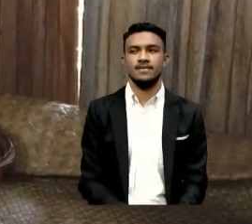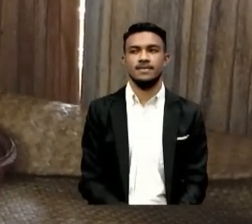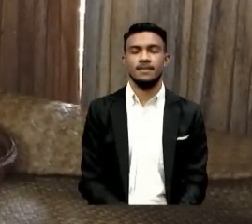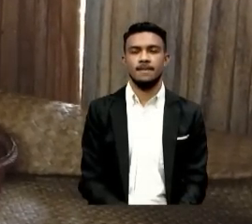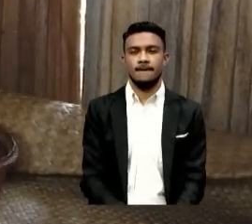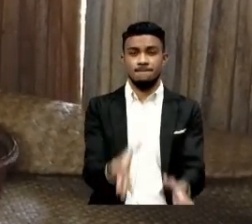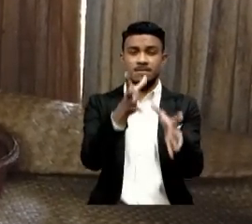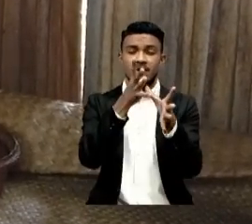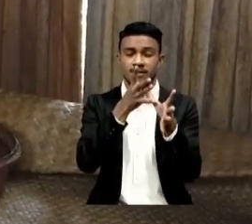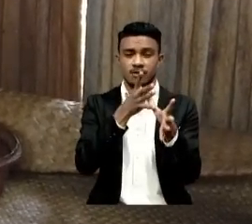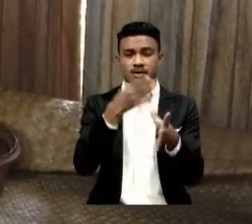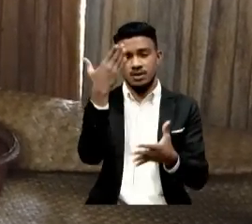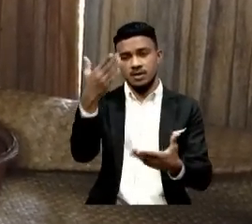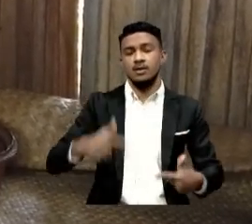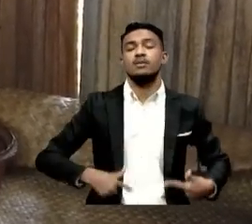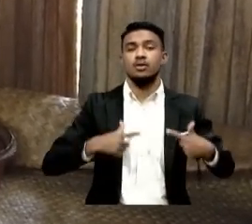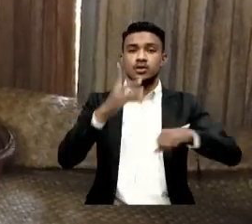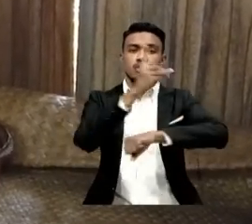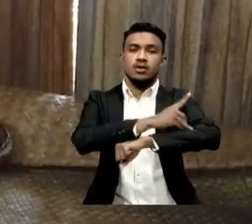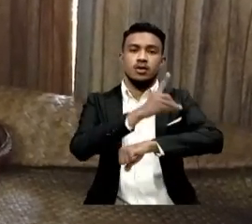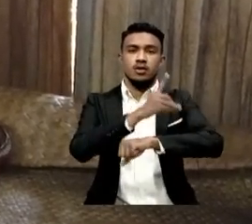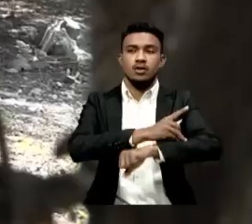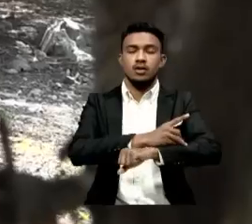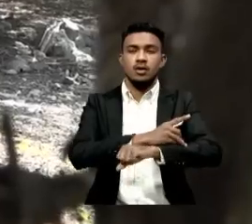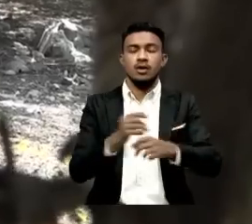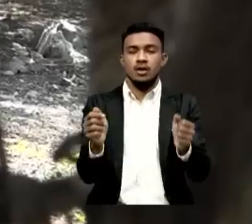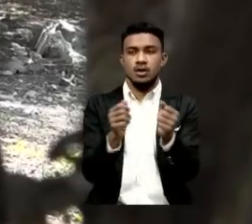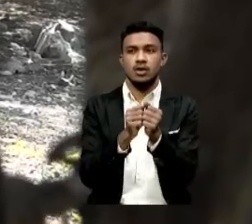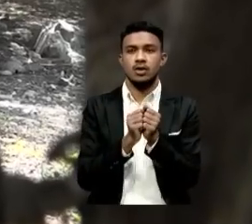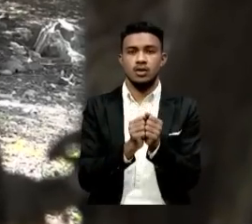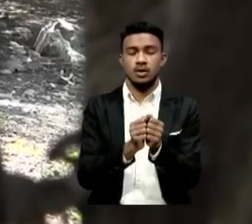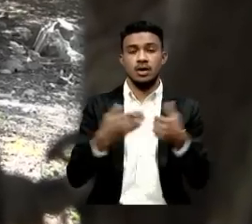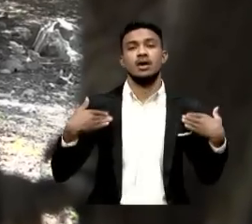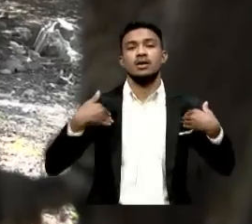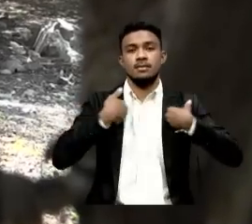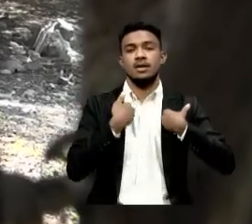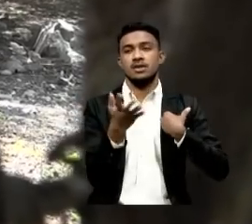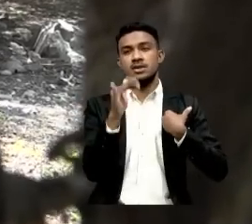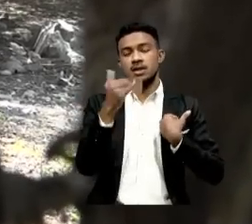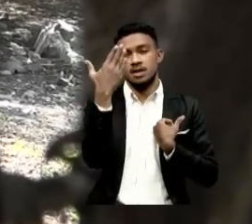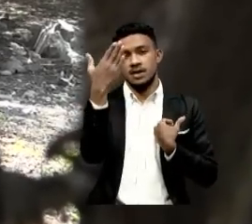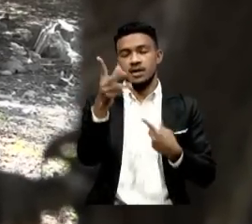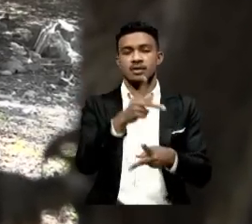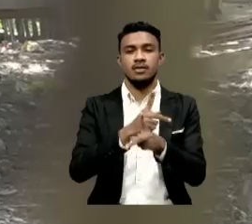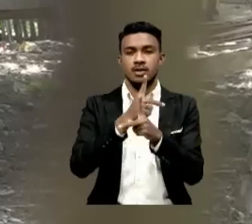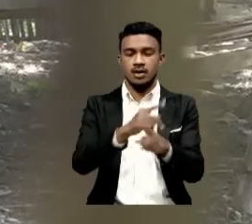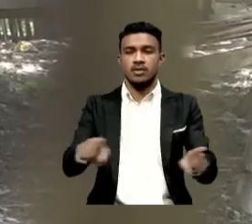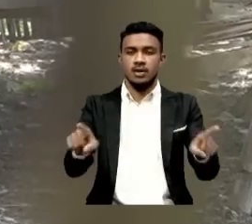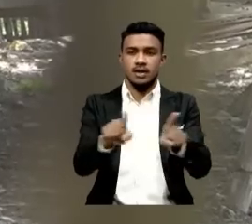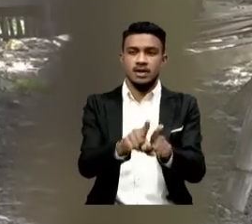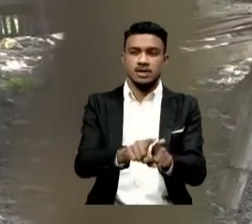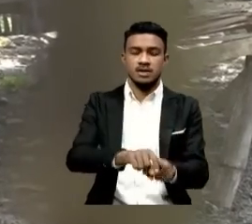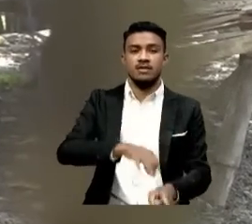Avo Carolina ne Moris loro-lorong hamaluk deit husi animal sira nebe nia hakiak hanesang